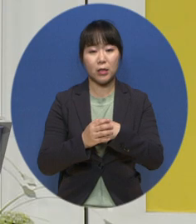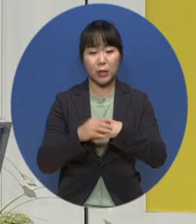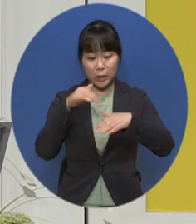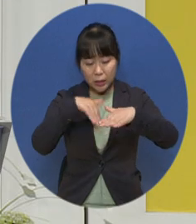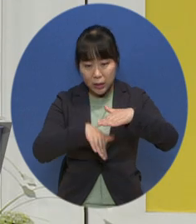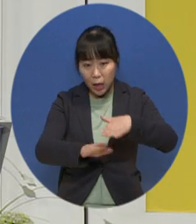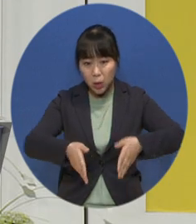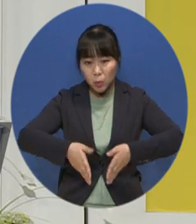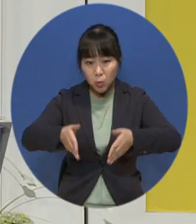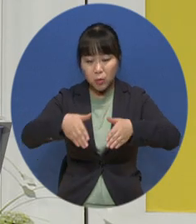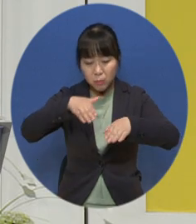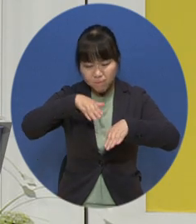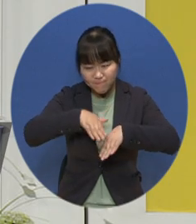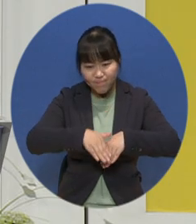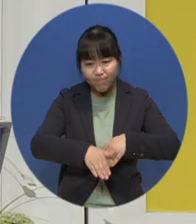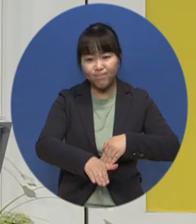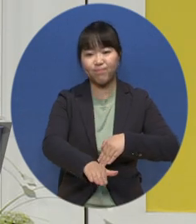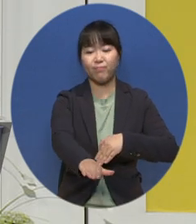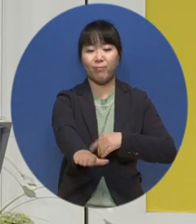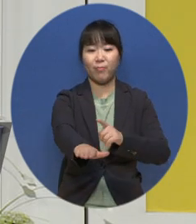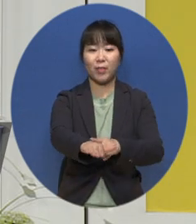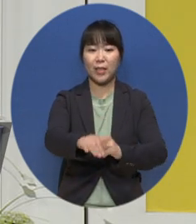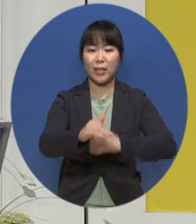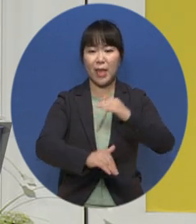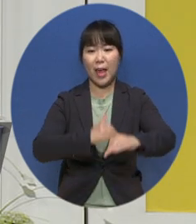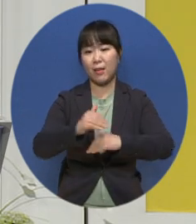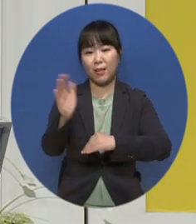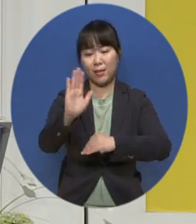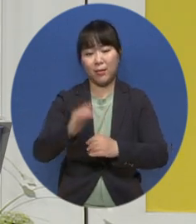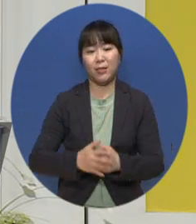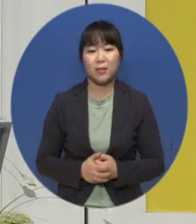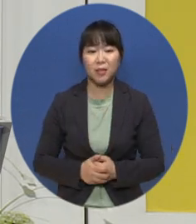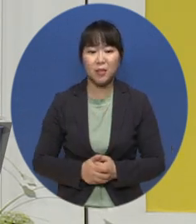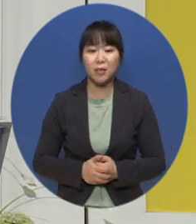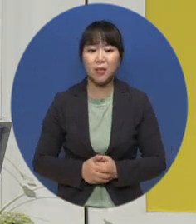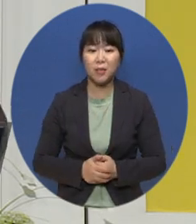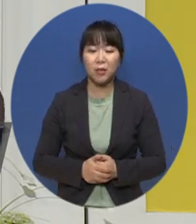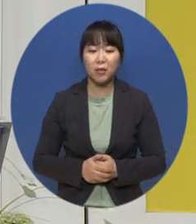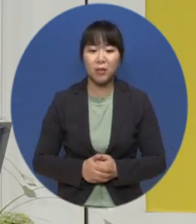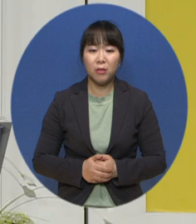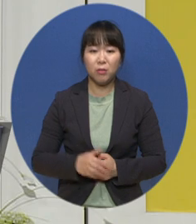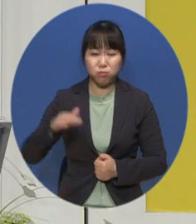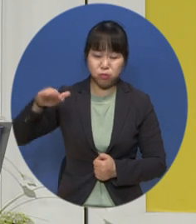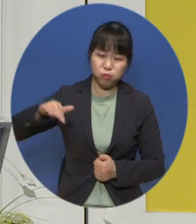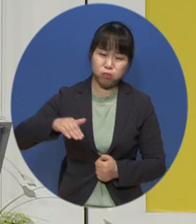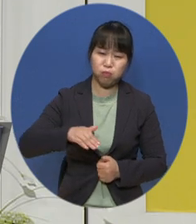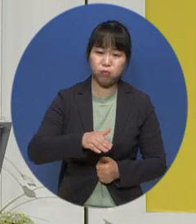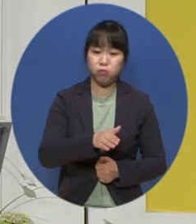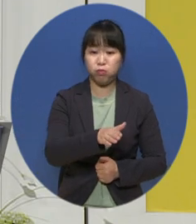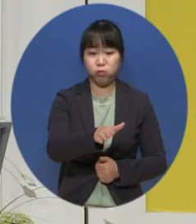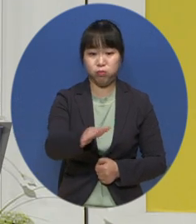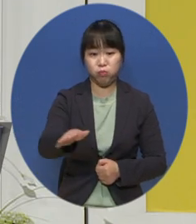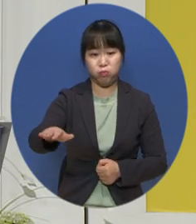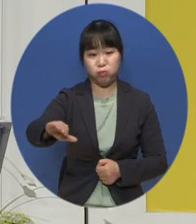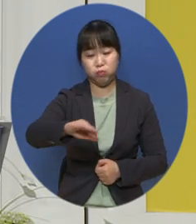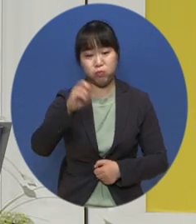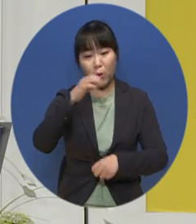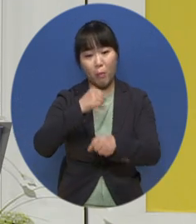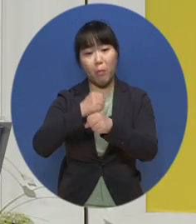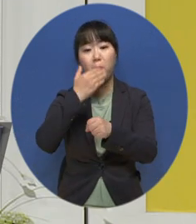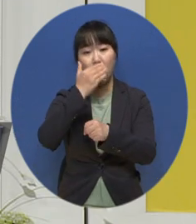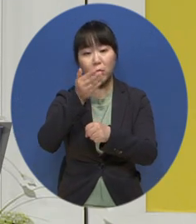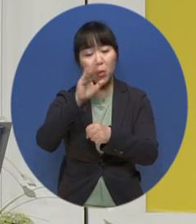입니다 수십 년이 야 그래 저의 섬 오휘 만들어서 내려오면 경사로 경서를 그냥 만들 수 있는데